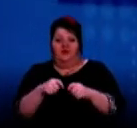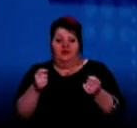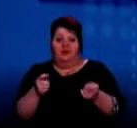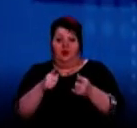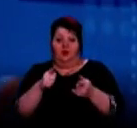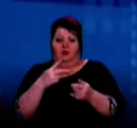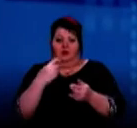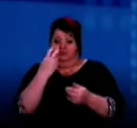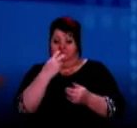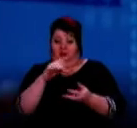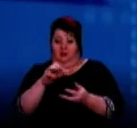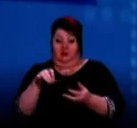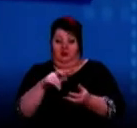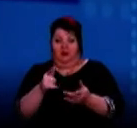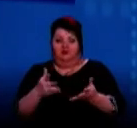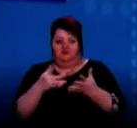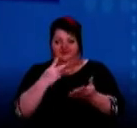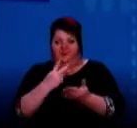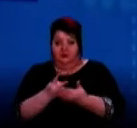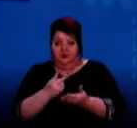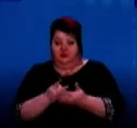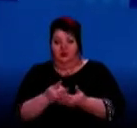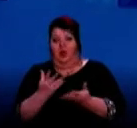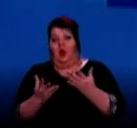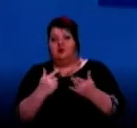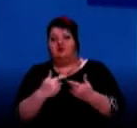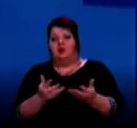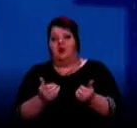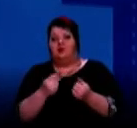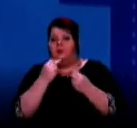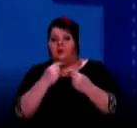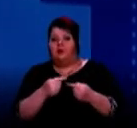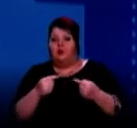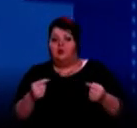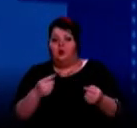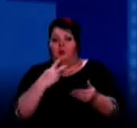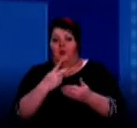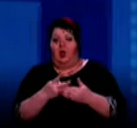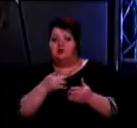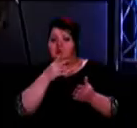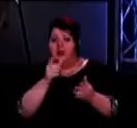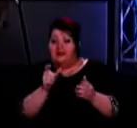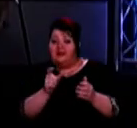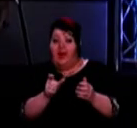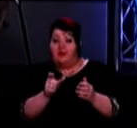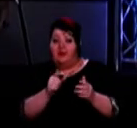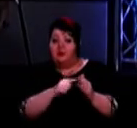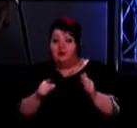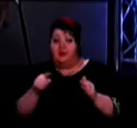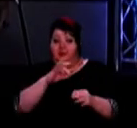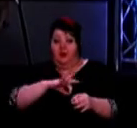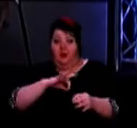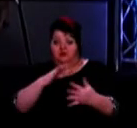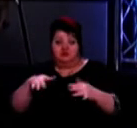там пліснява є, ну, от якісь такі видимі ознаки, да? Або якщо ми отримали продукт і бачимо, що термін придатності вже закінчився